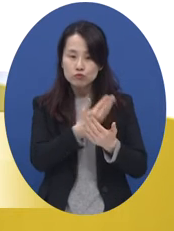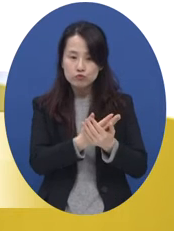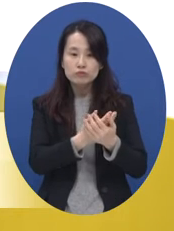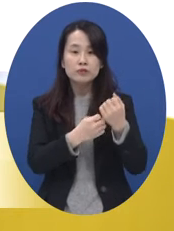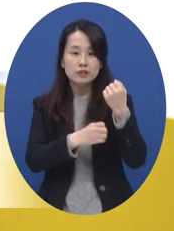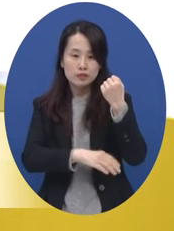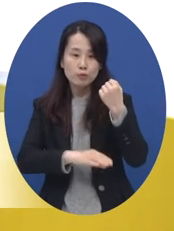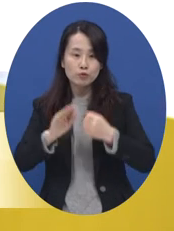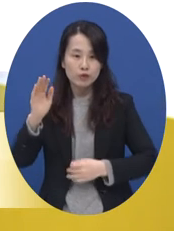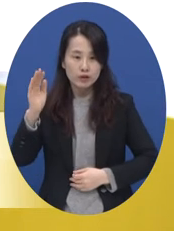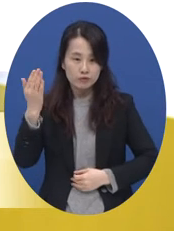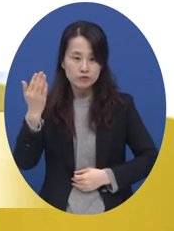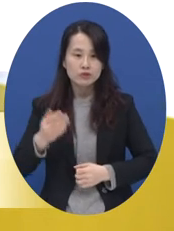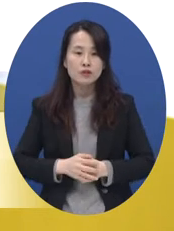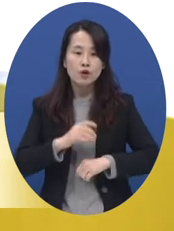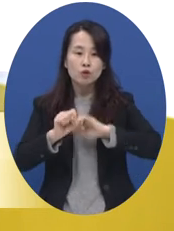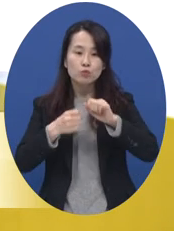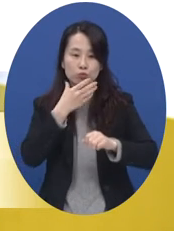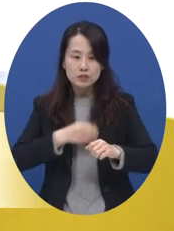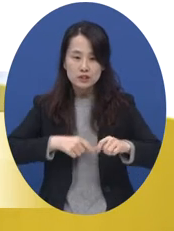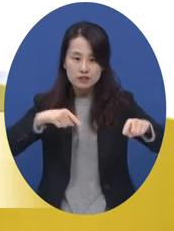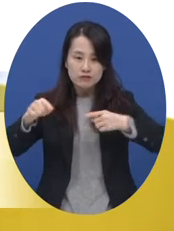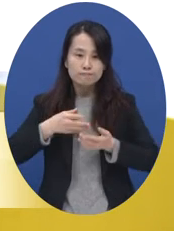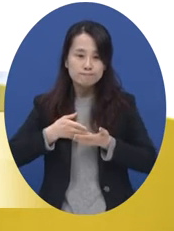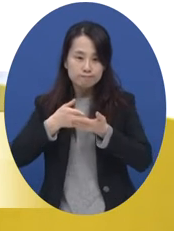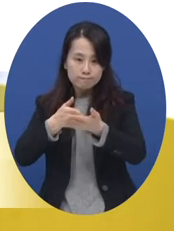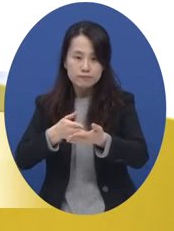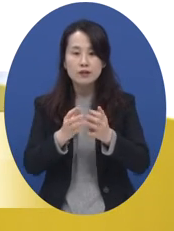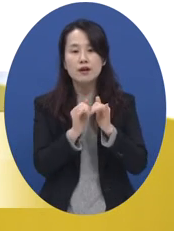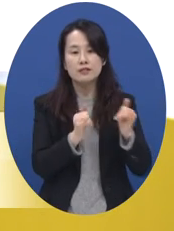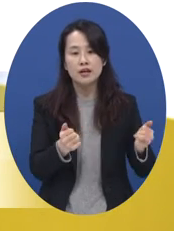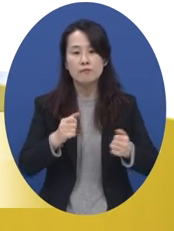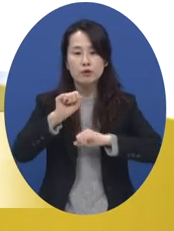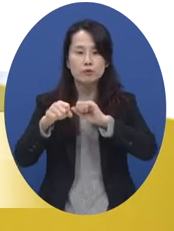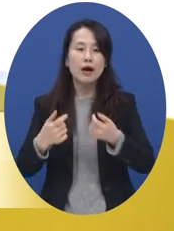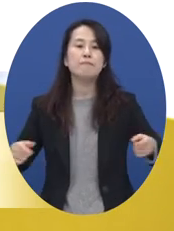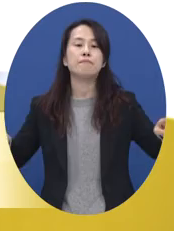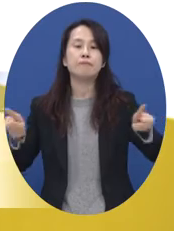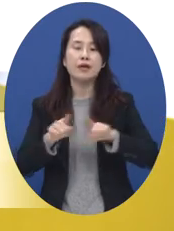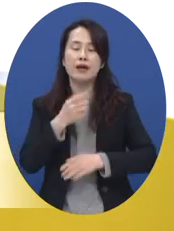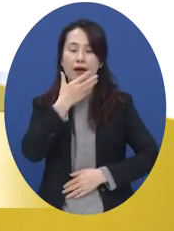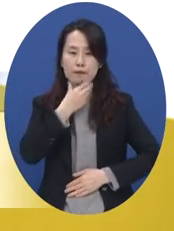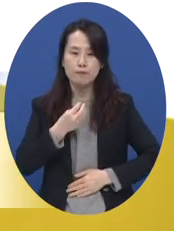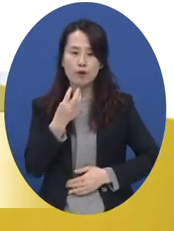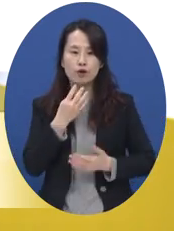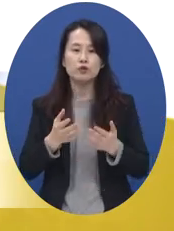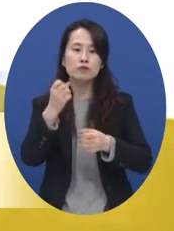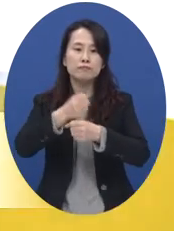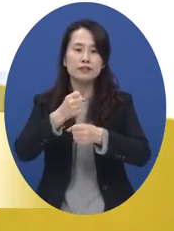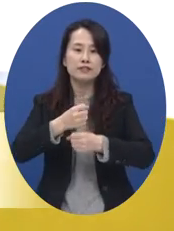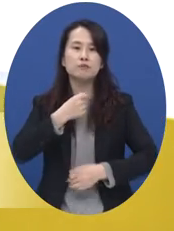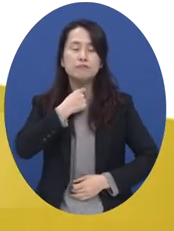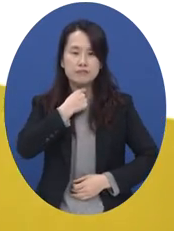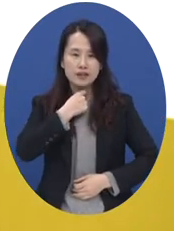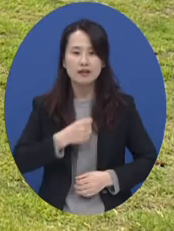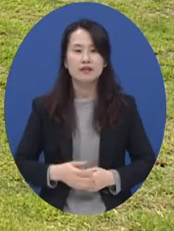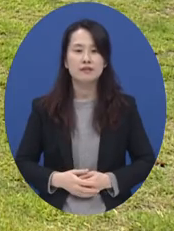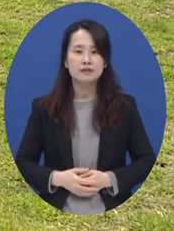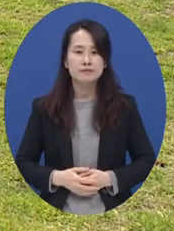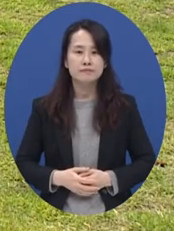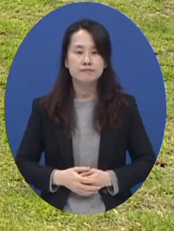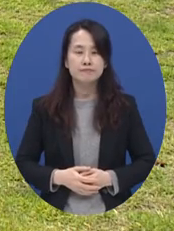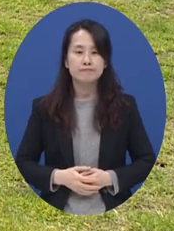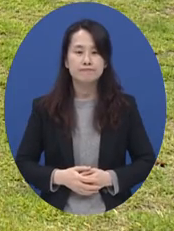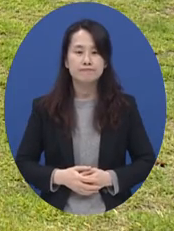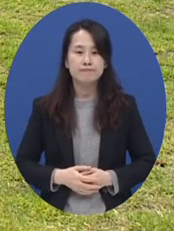생명존중 이 기본이 되는 동물 복지 정책을 추진하여 사람과 동물이 함께 행복한 경기도를 만들어 나가겠습니다